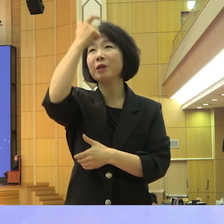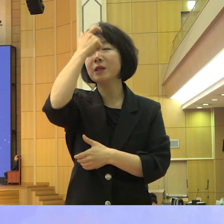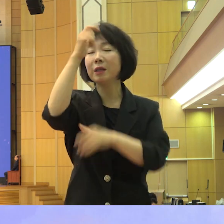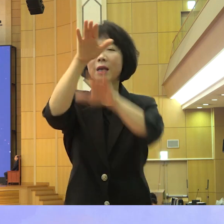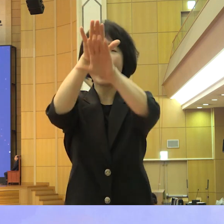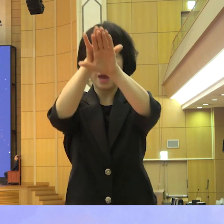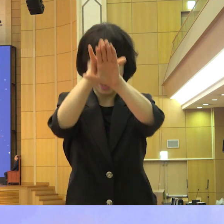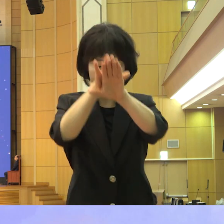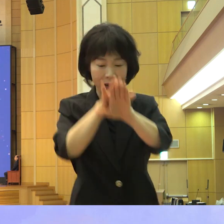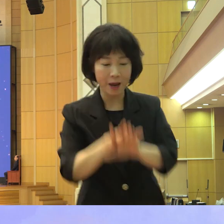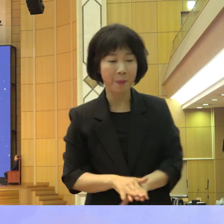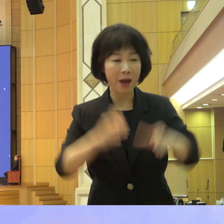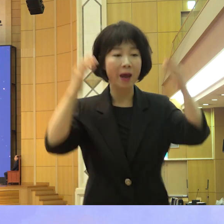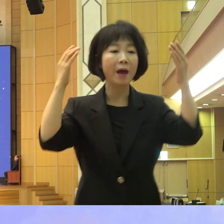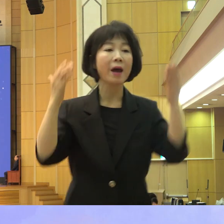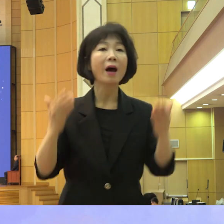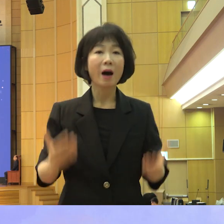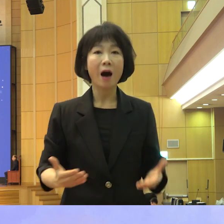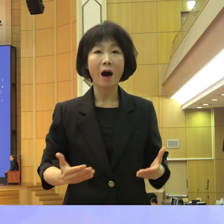하나님을